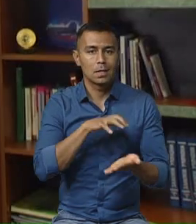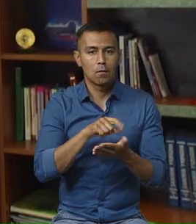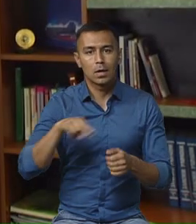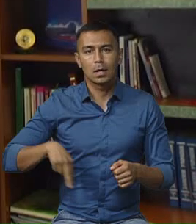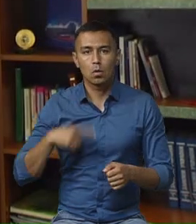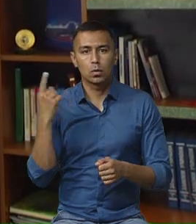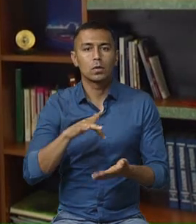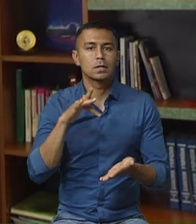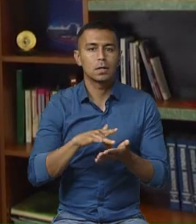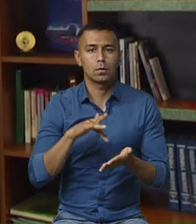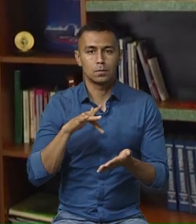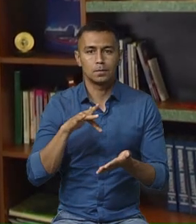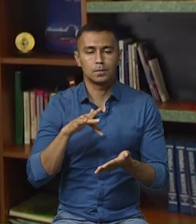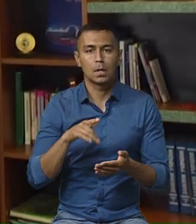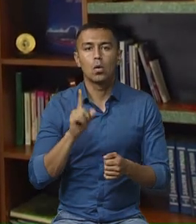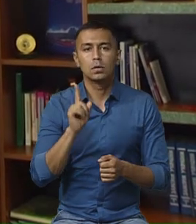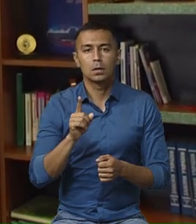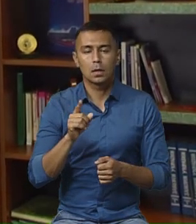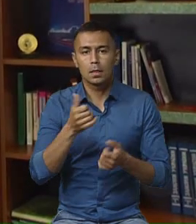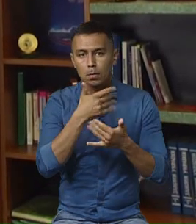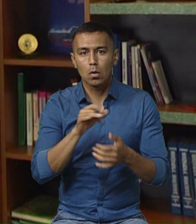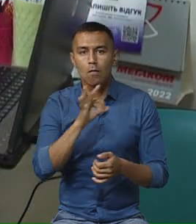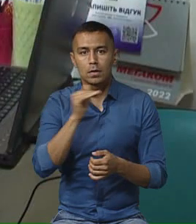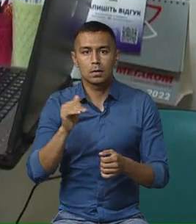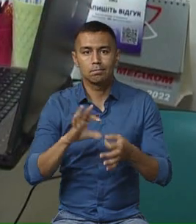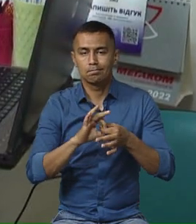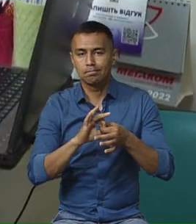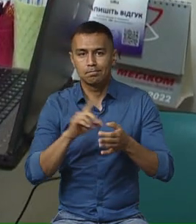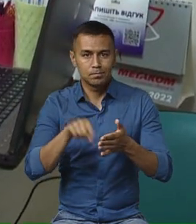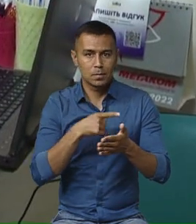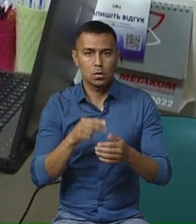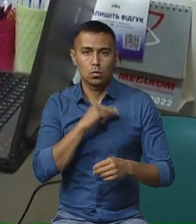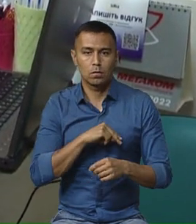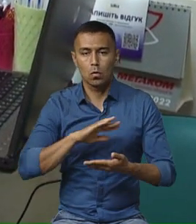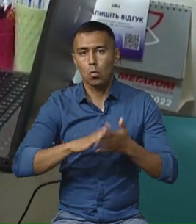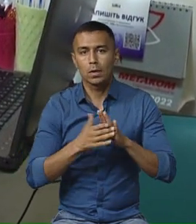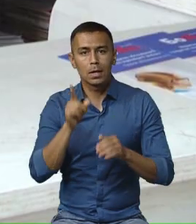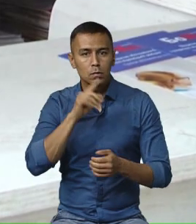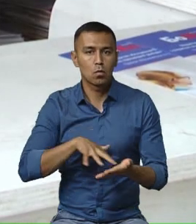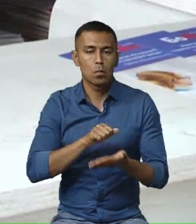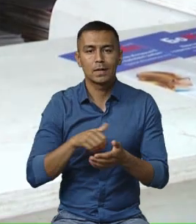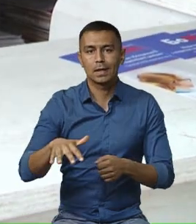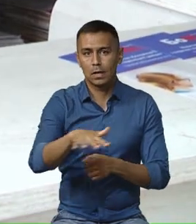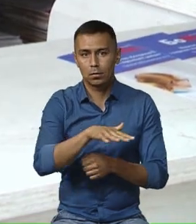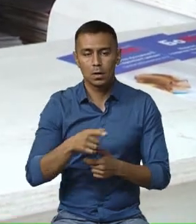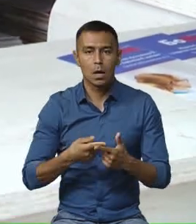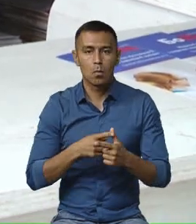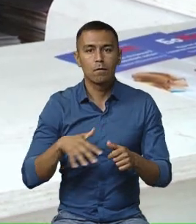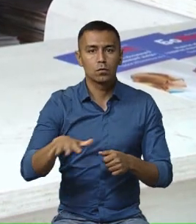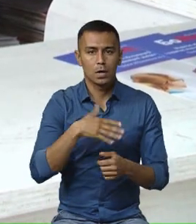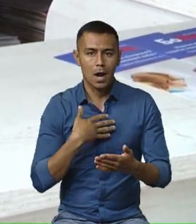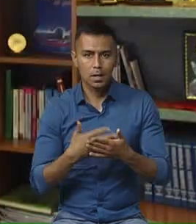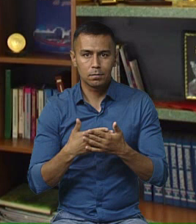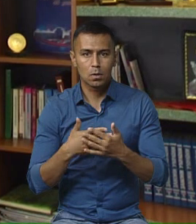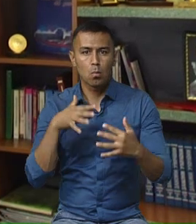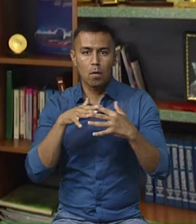директор обласного центру Сергій Черешня, оскільки не могли офіційно розірвати трудові угоди на тимчасово окупованих територіях або в зоні активних